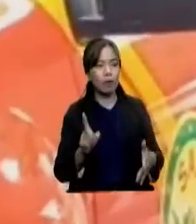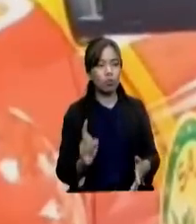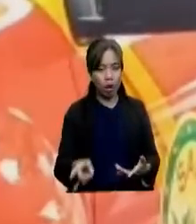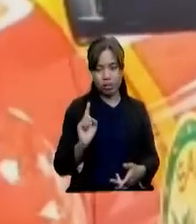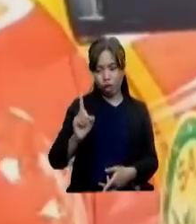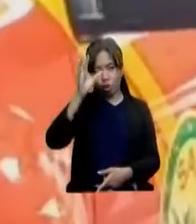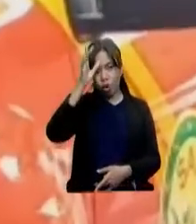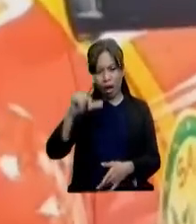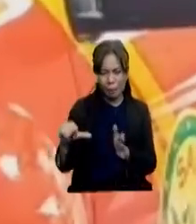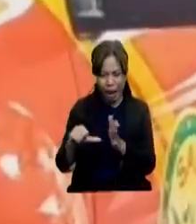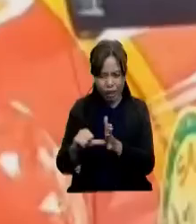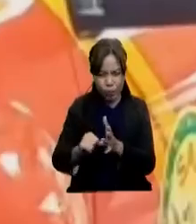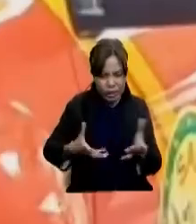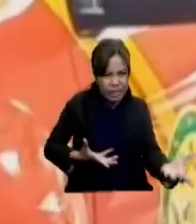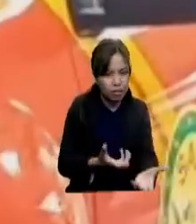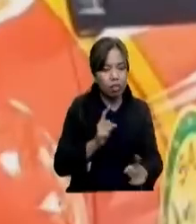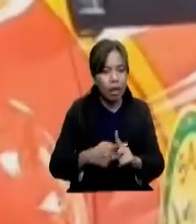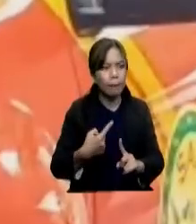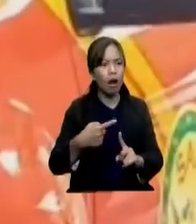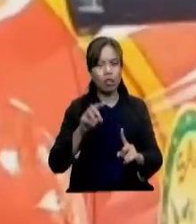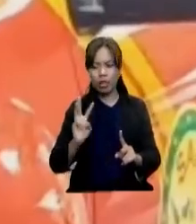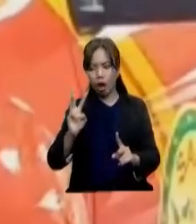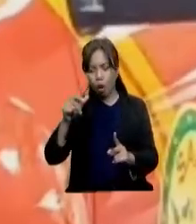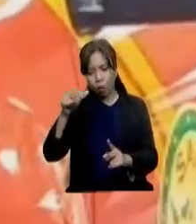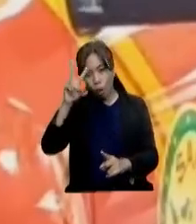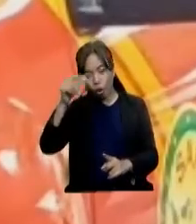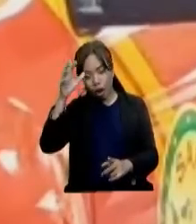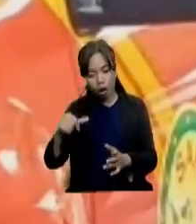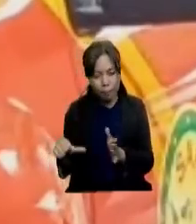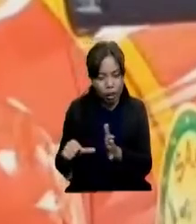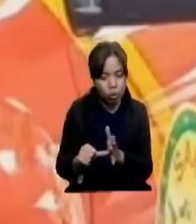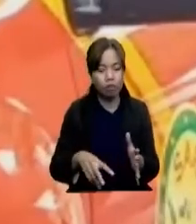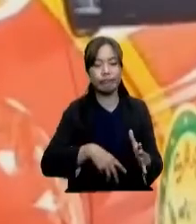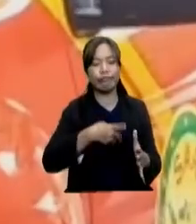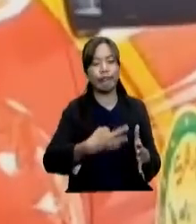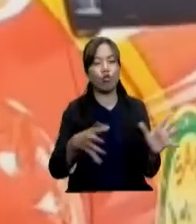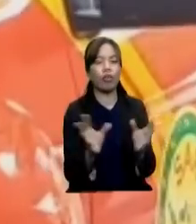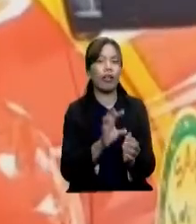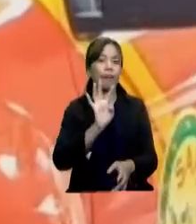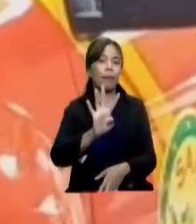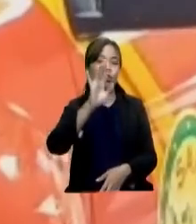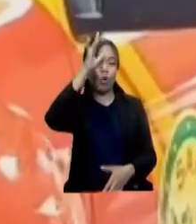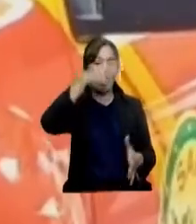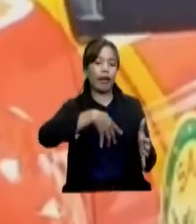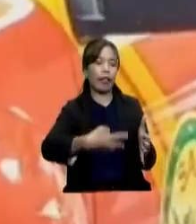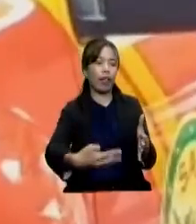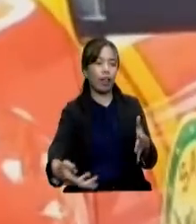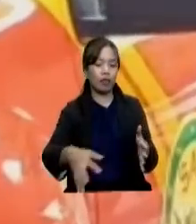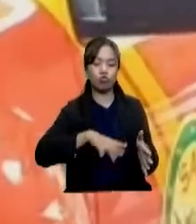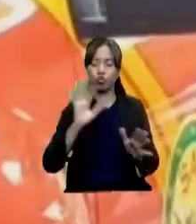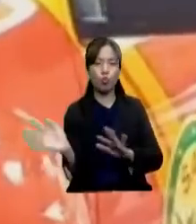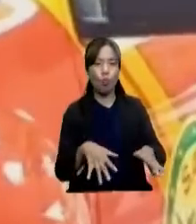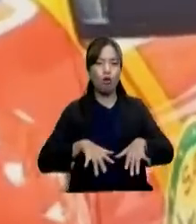tenggelam, kemudian dibantu 1 orang lagi, 3 orang tenggelam, kemudian 4 orang dibantu lagi oleh orang keempat, 4 orang tenggelam,